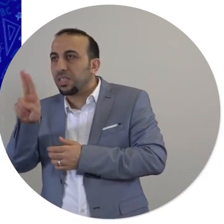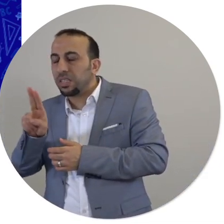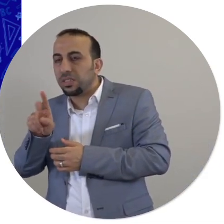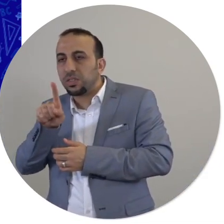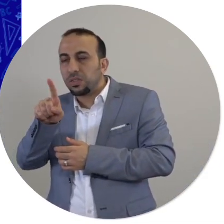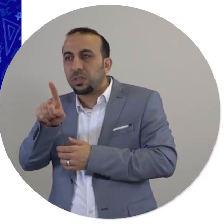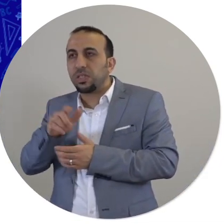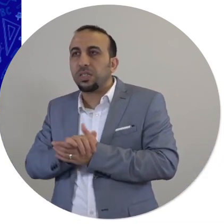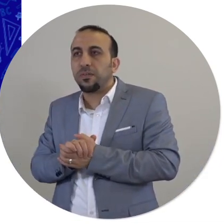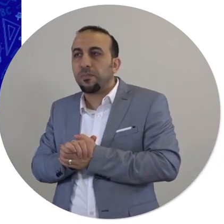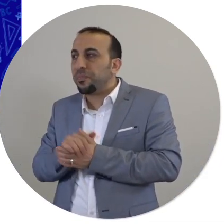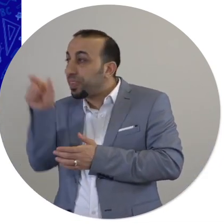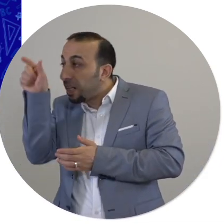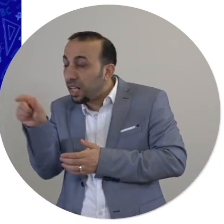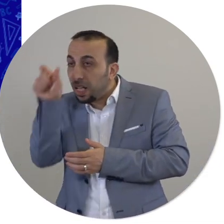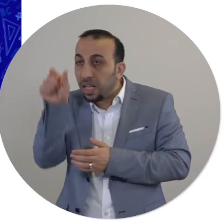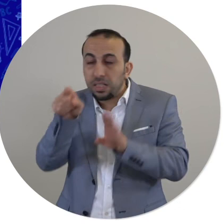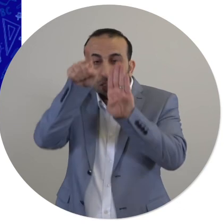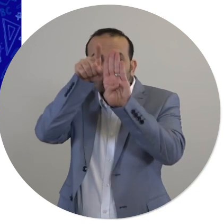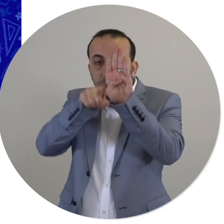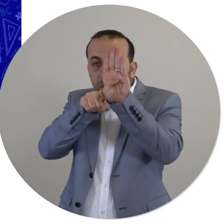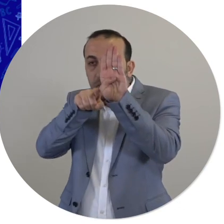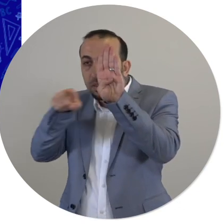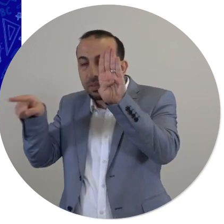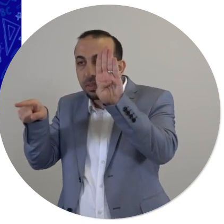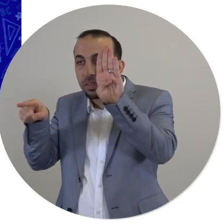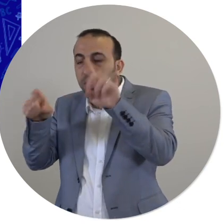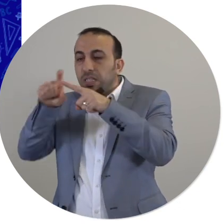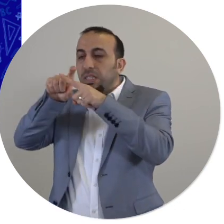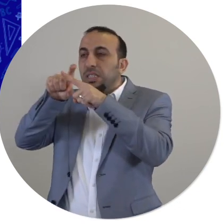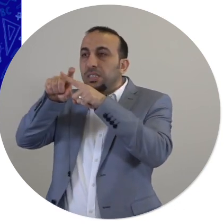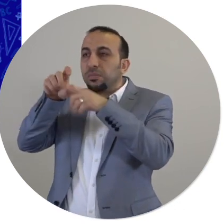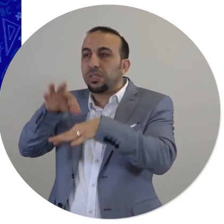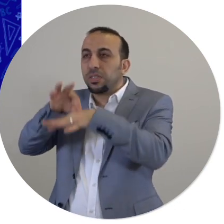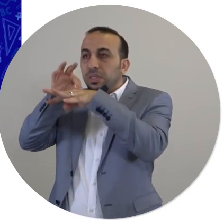أمامك عزيزي الطالب أعمدة بيانية توضح نسبة السكان